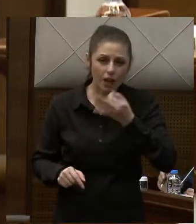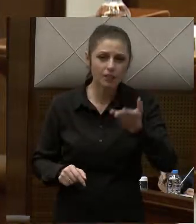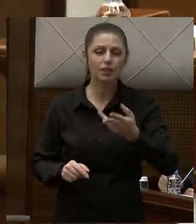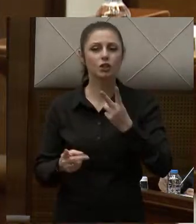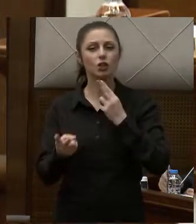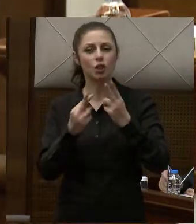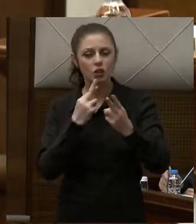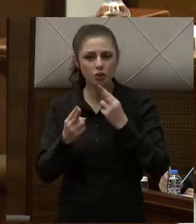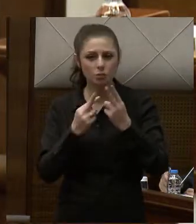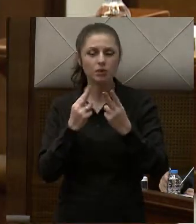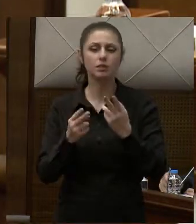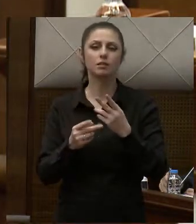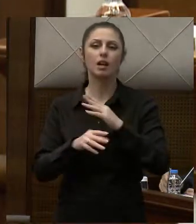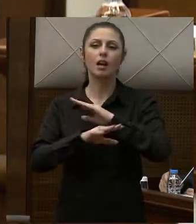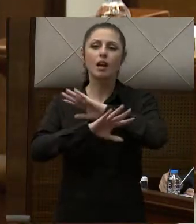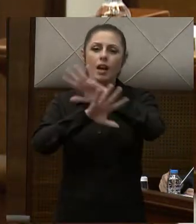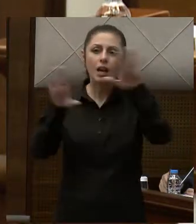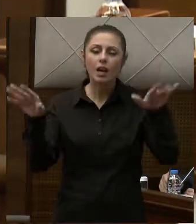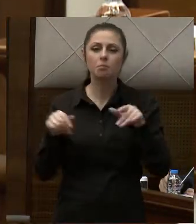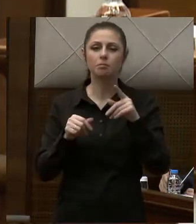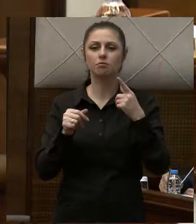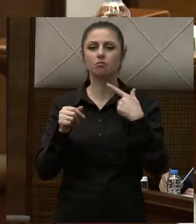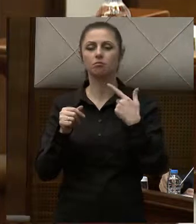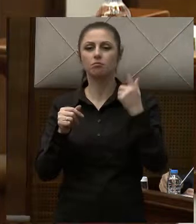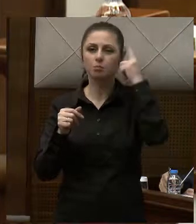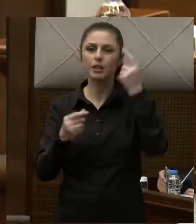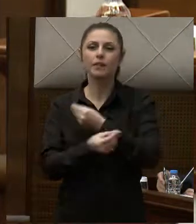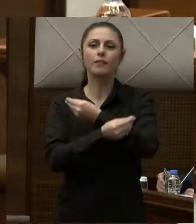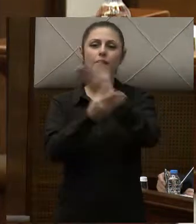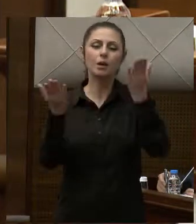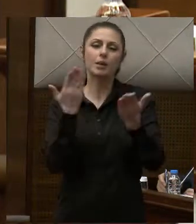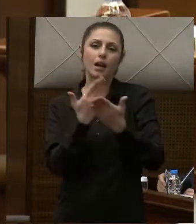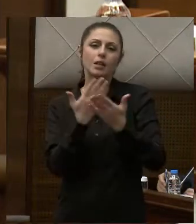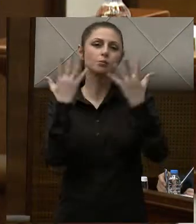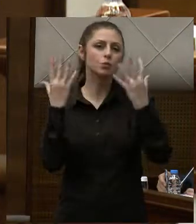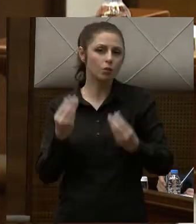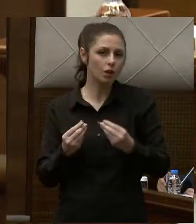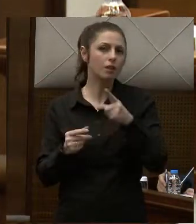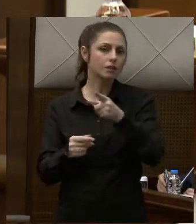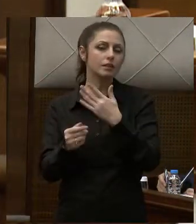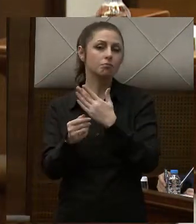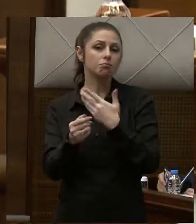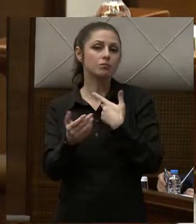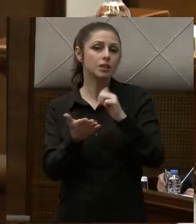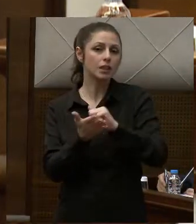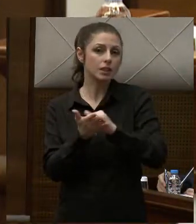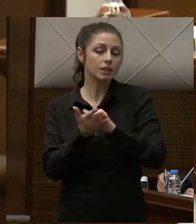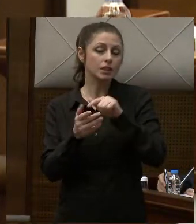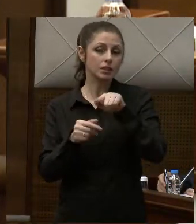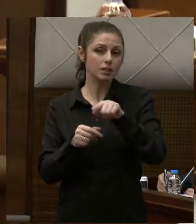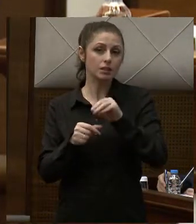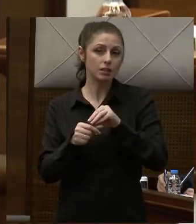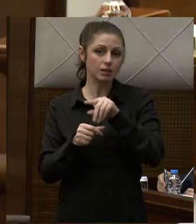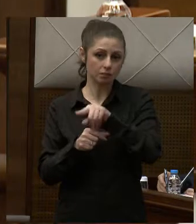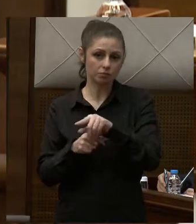ve vicdanına yasan basın mensuplarımız, bu önemli ve bir o kadar da kutsal olan görevi ifa ettiklerinden